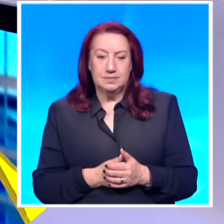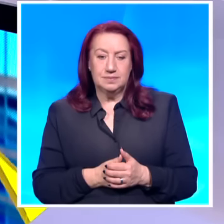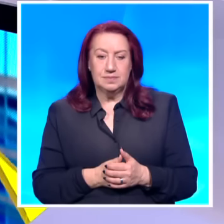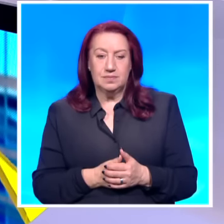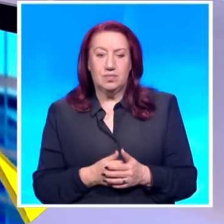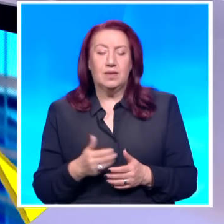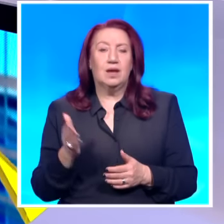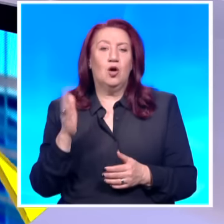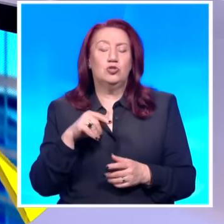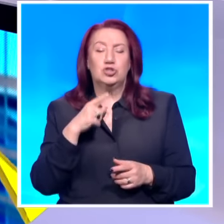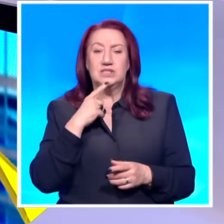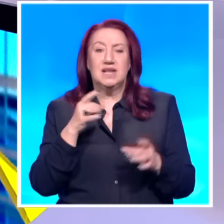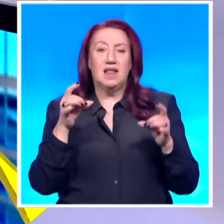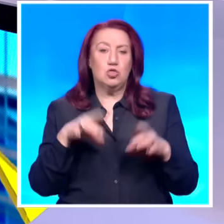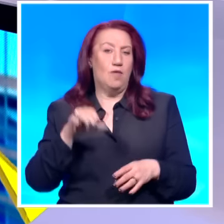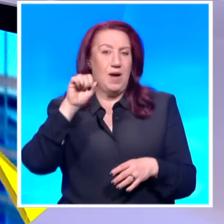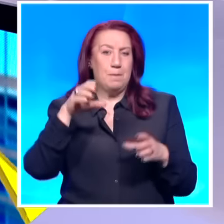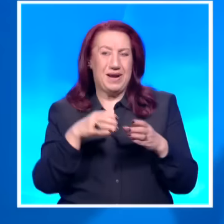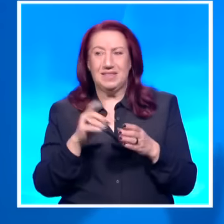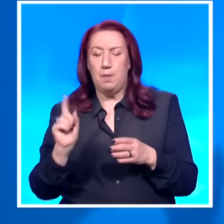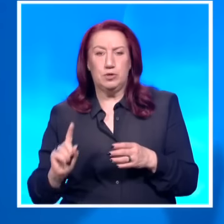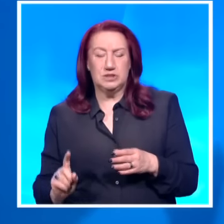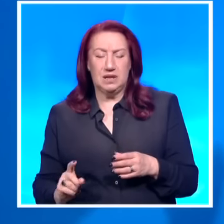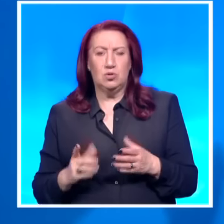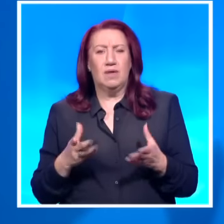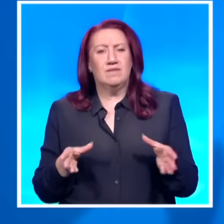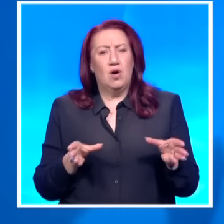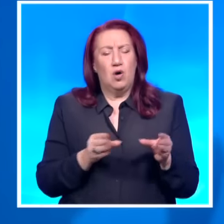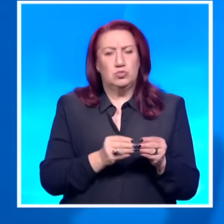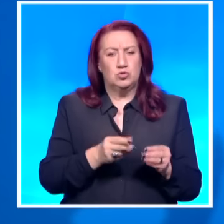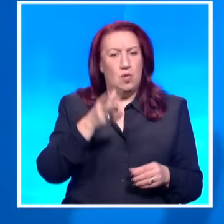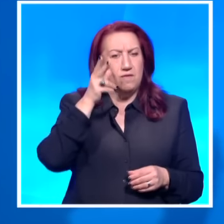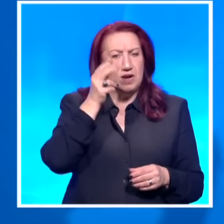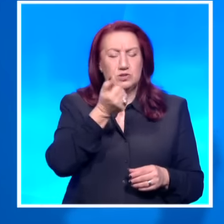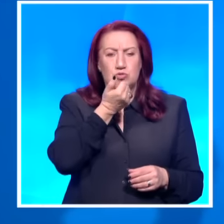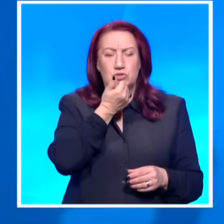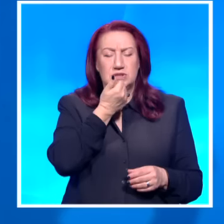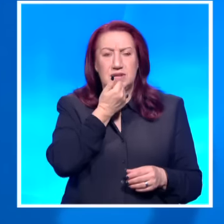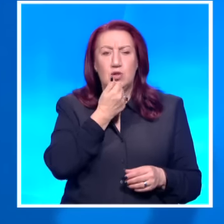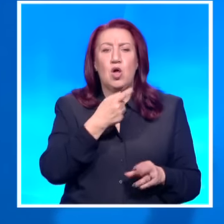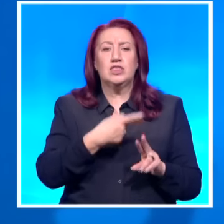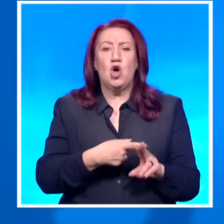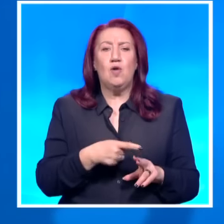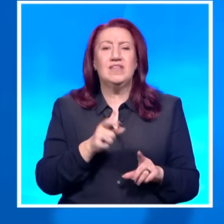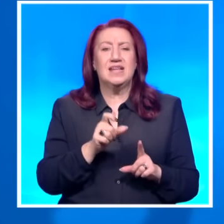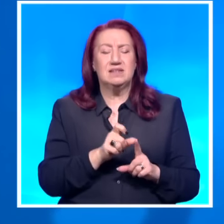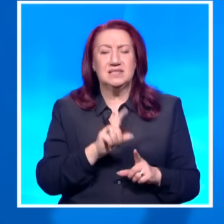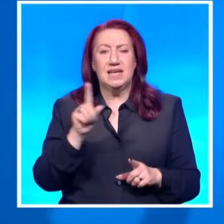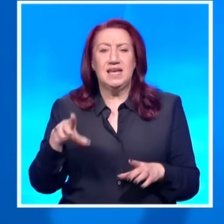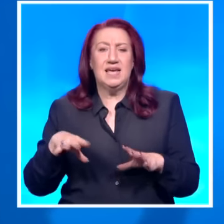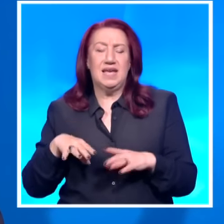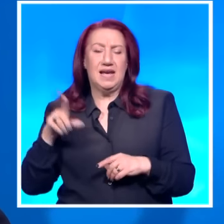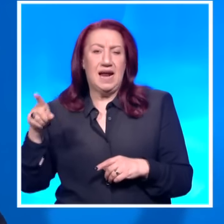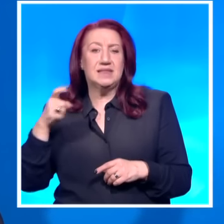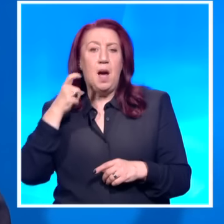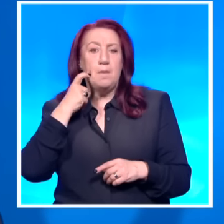И още за новия играч в парламента. Какво е общото между варненското село Неофа Трилски и грачето Брегенс в Австрия? На двете места Величие е